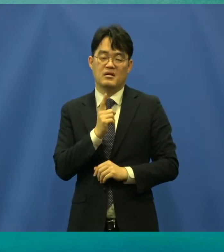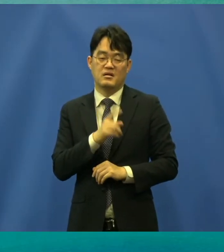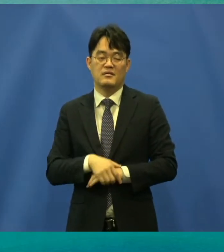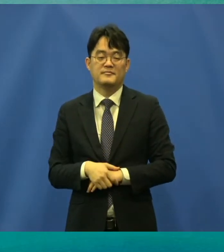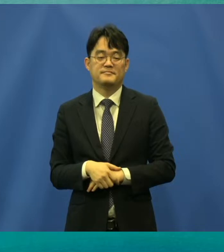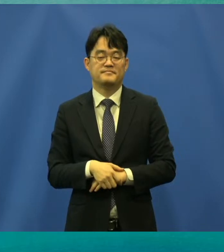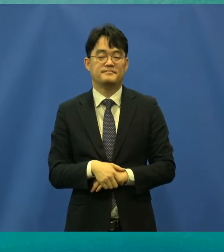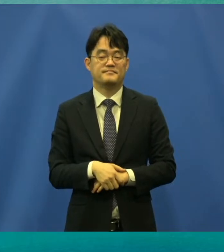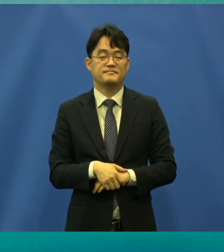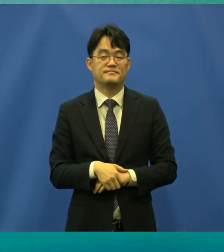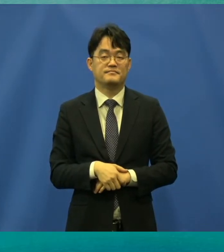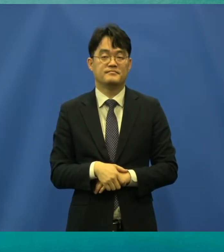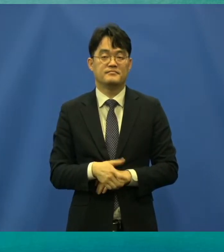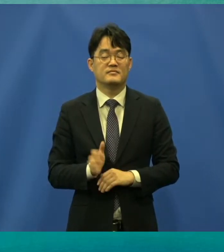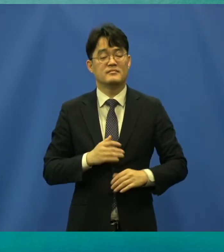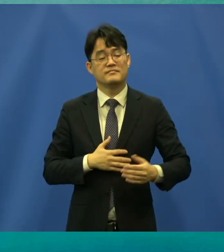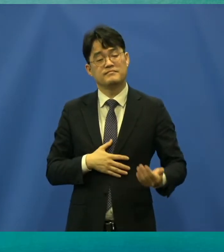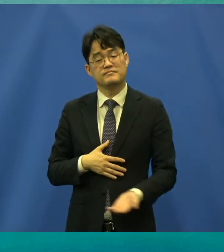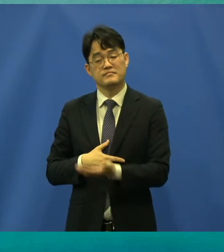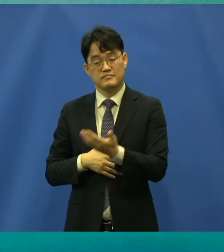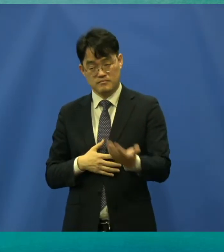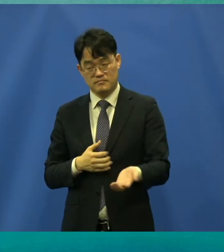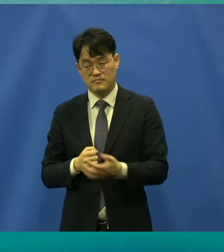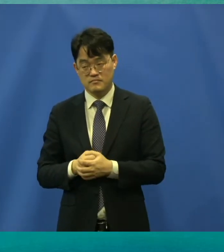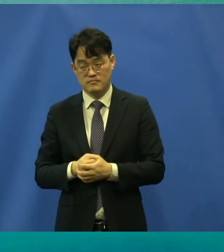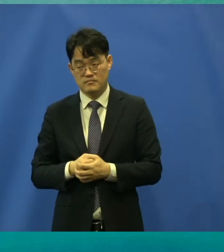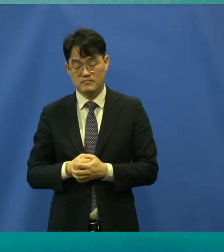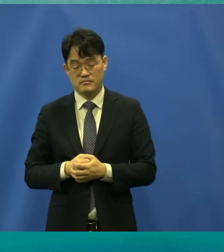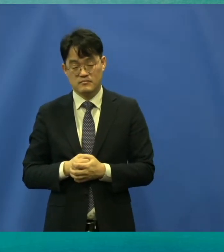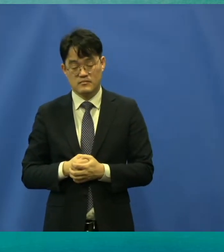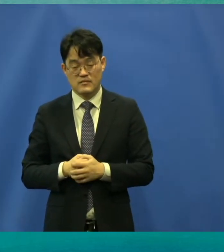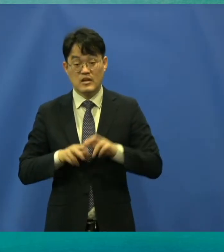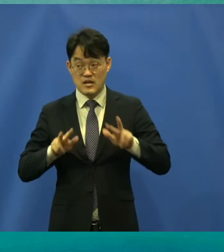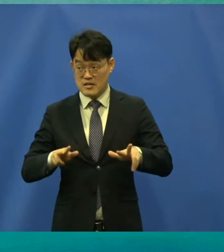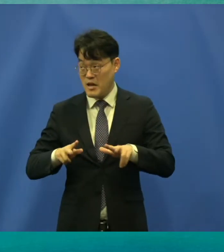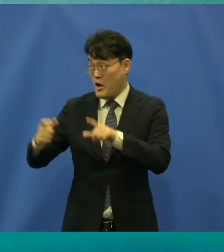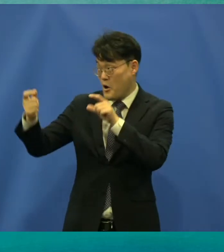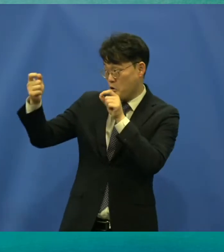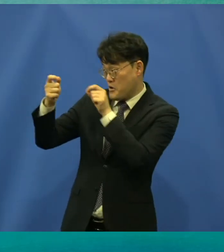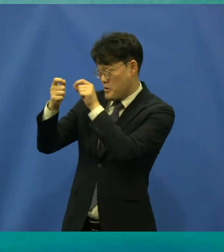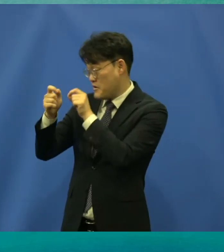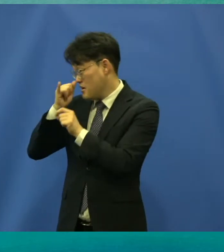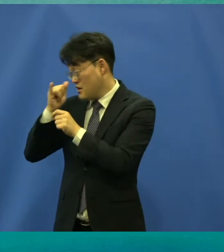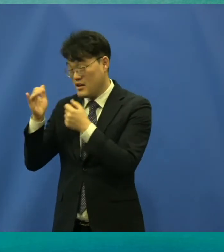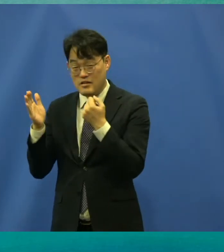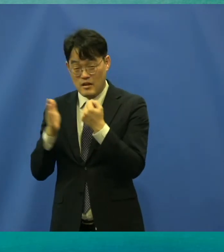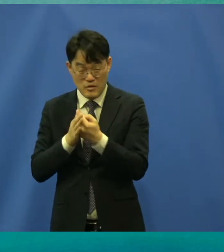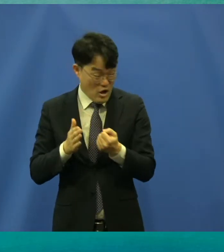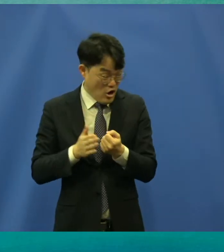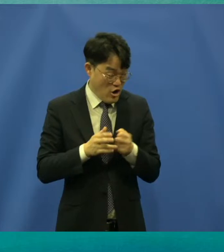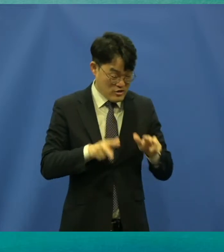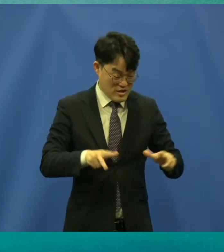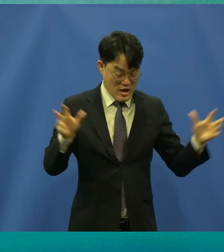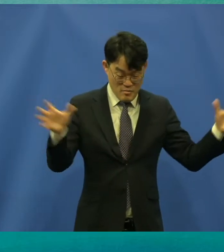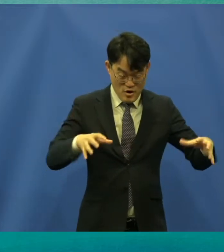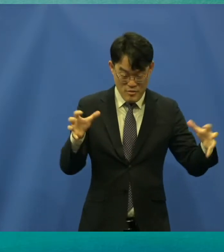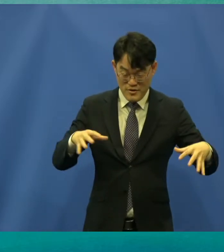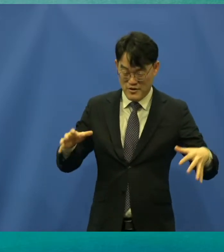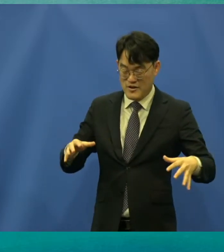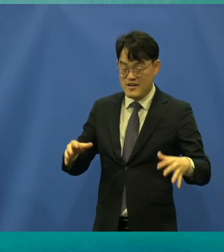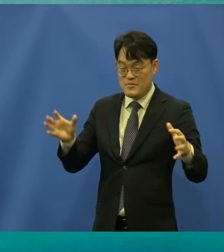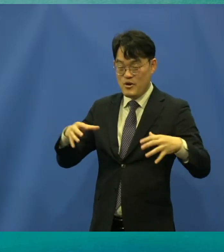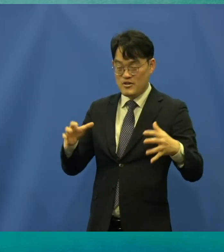그러나 여러분 우리는 극단적 종말론자처럼 하면 안 되죠. 아무것도 하지 않고 모여서 막 예수님 오시고 그거는 여러분 잘못된 거예요.